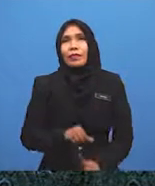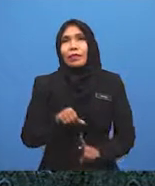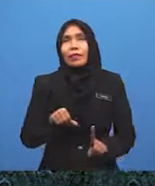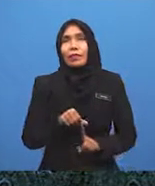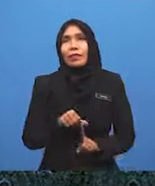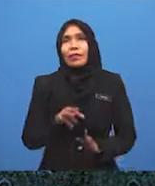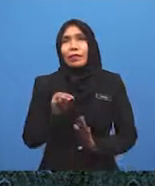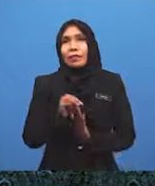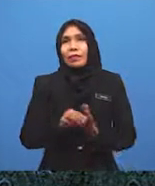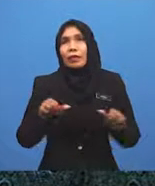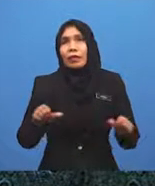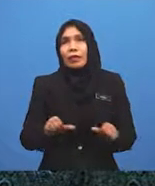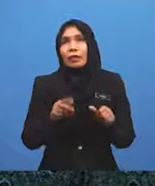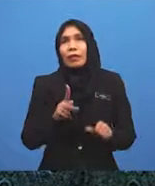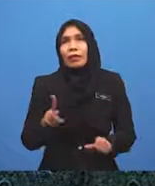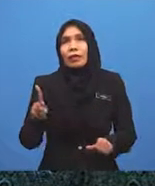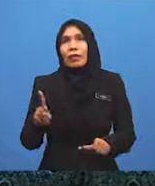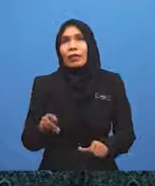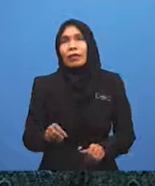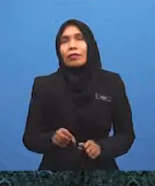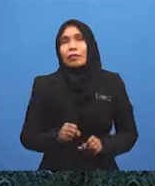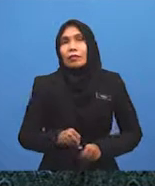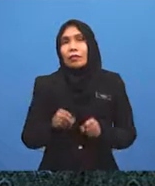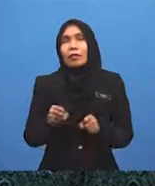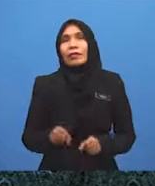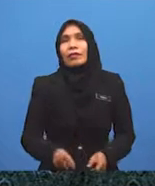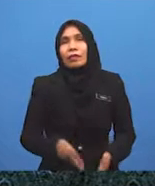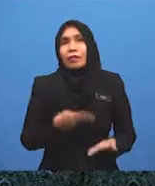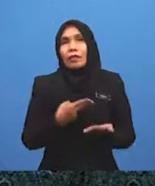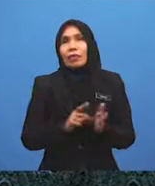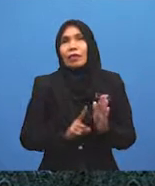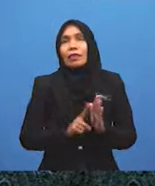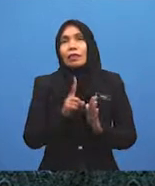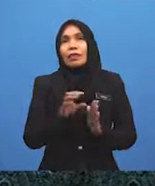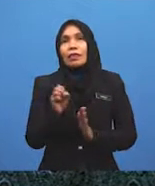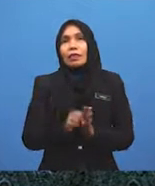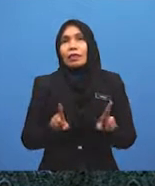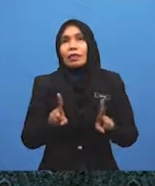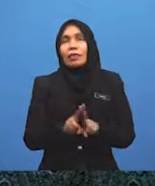apabila mengamalkan sikap hemah tinggi sesama jiran.